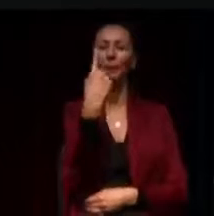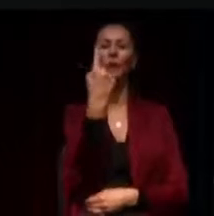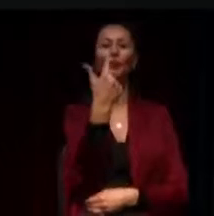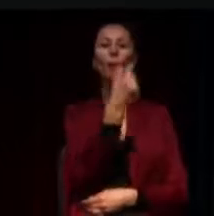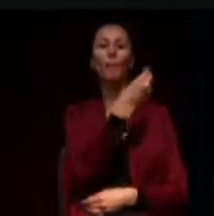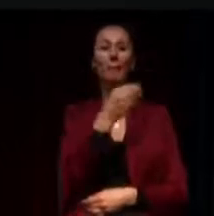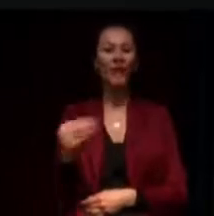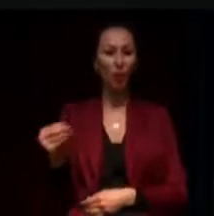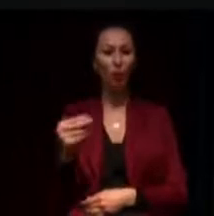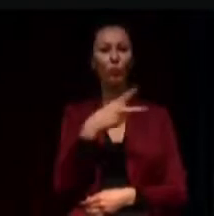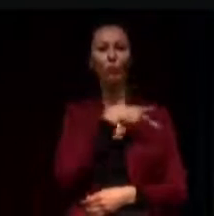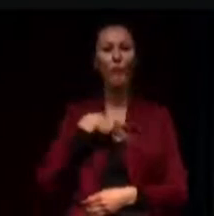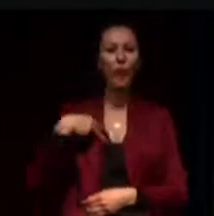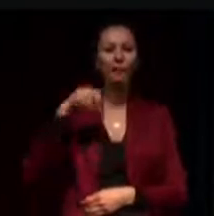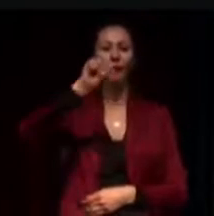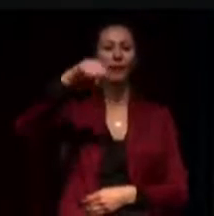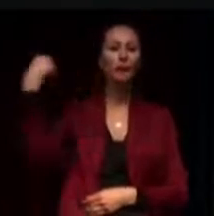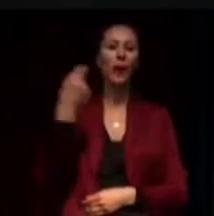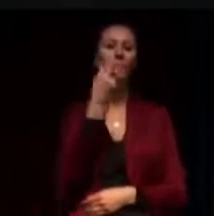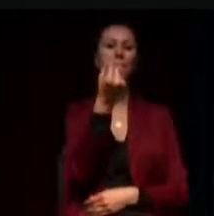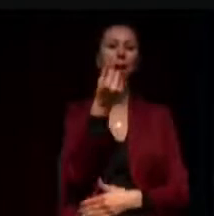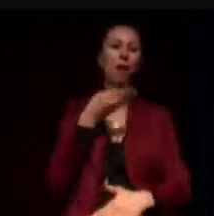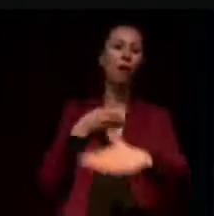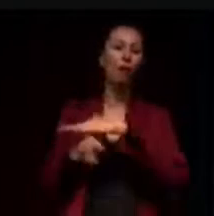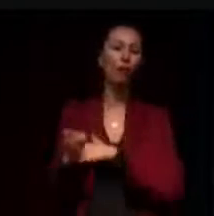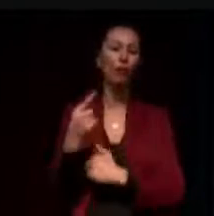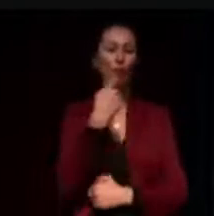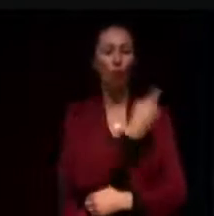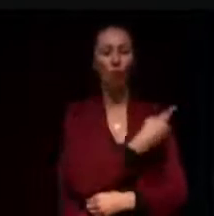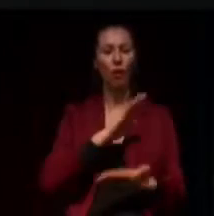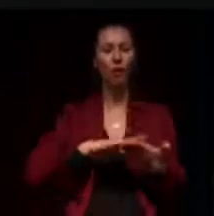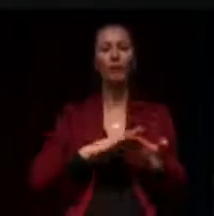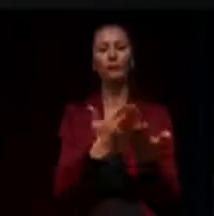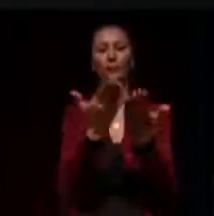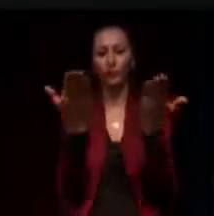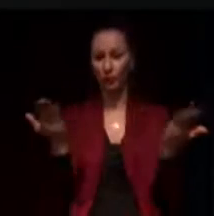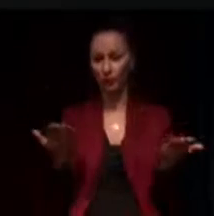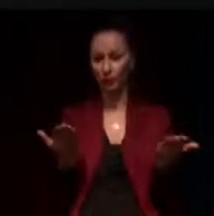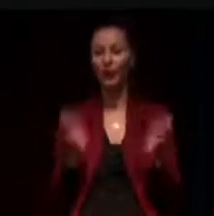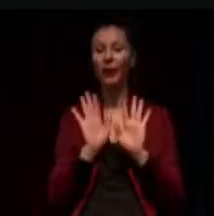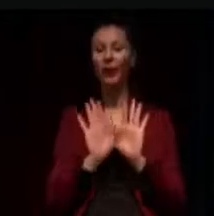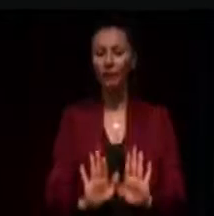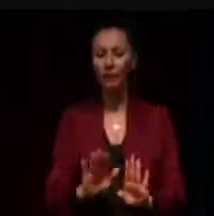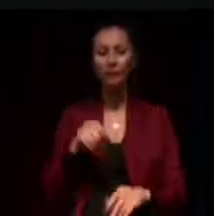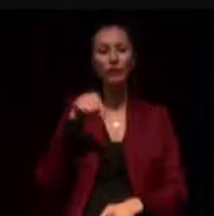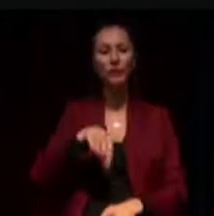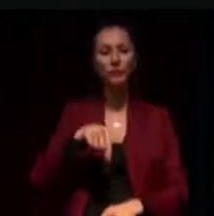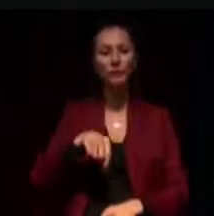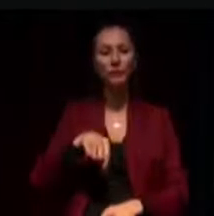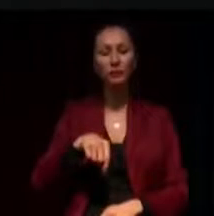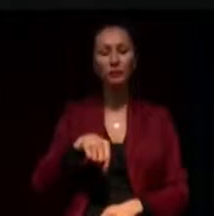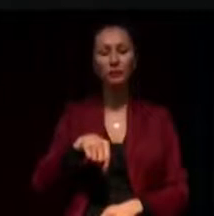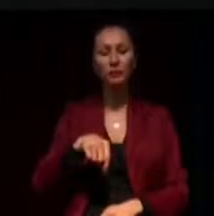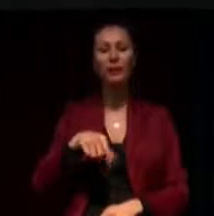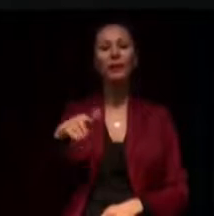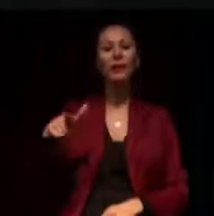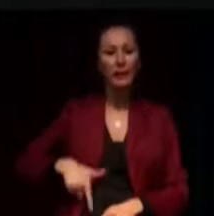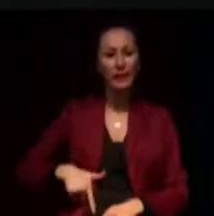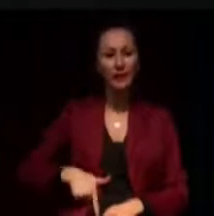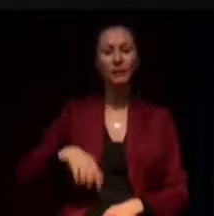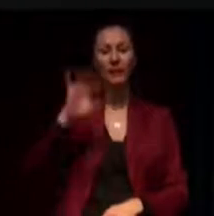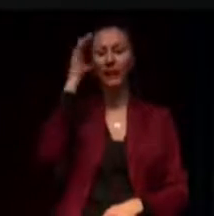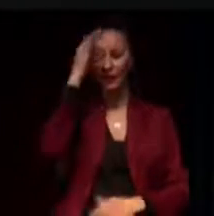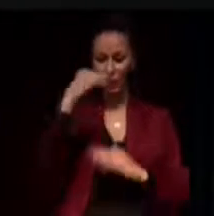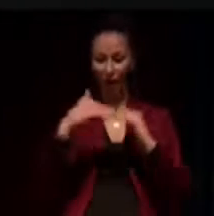3 ayda 1,5 milyon lira da belediyemizin kasasına para koyuyor arkadaşlar. Evet. Şimdi İzmir